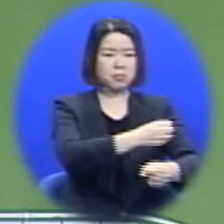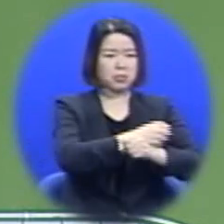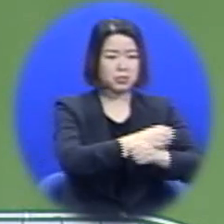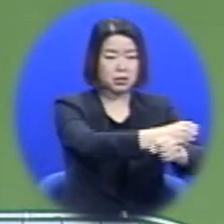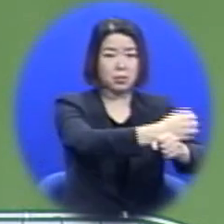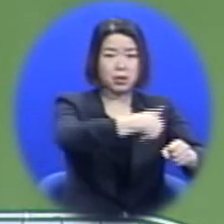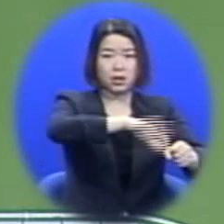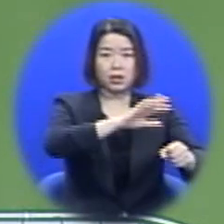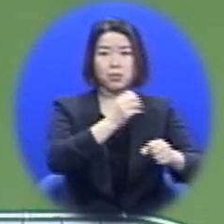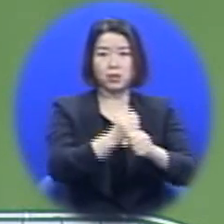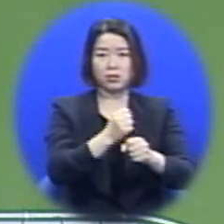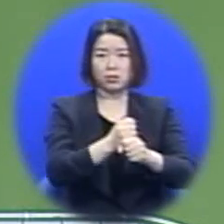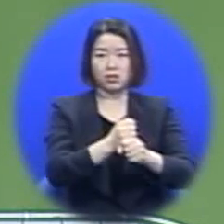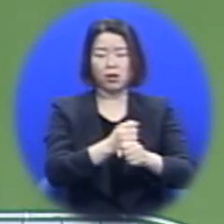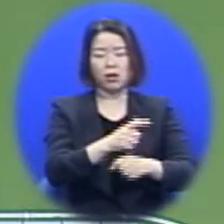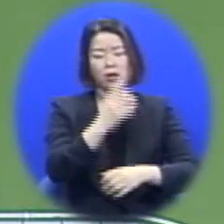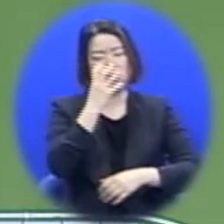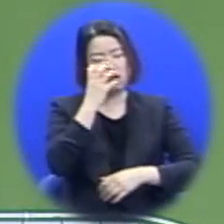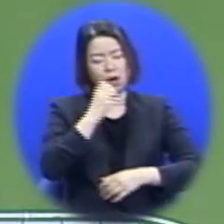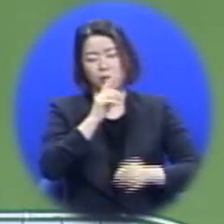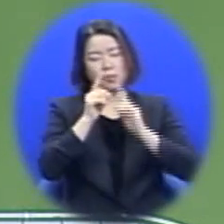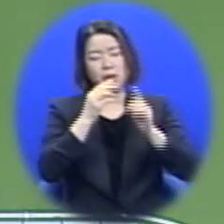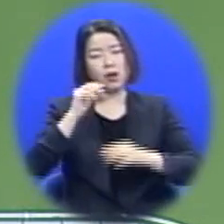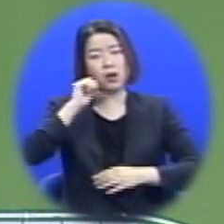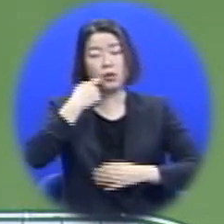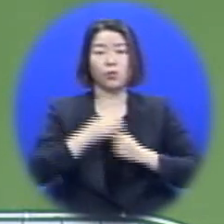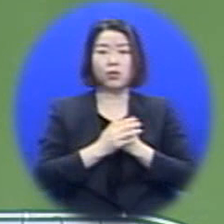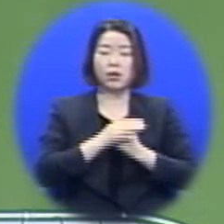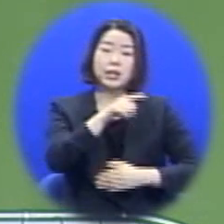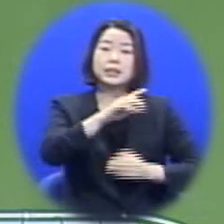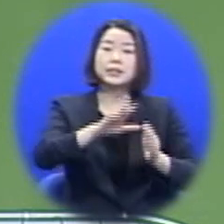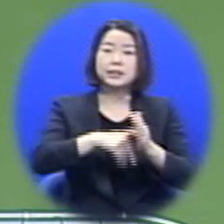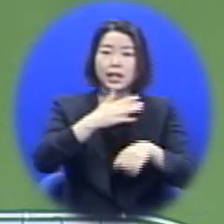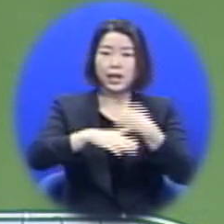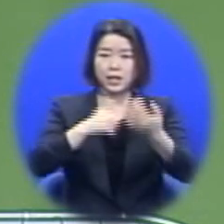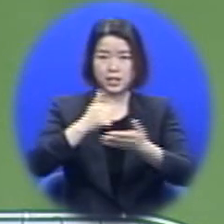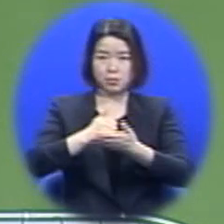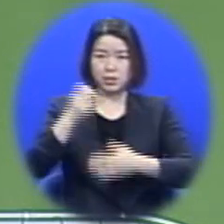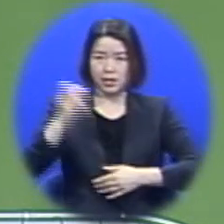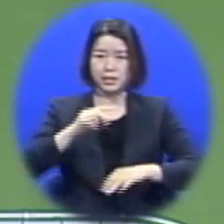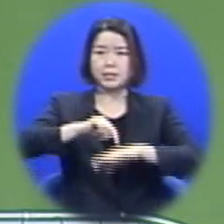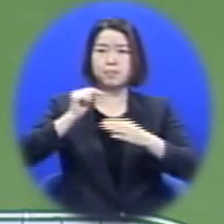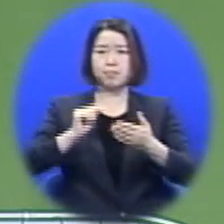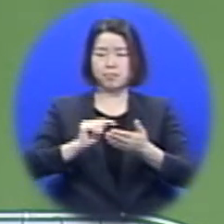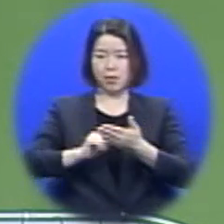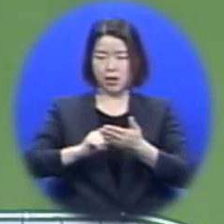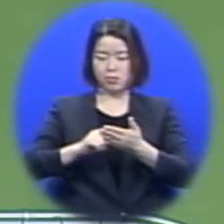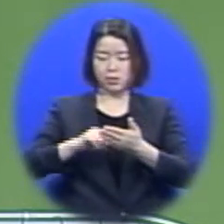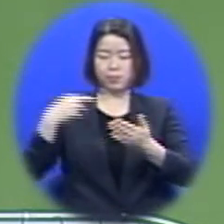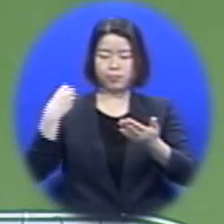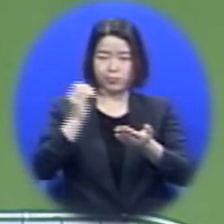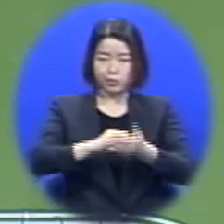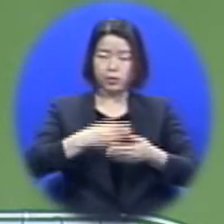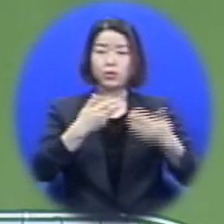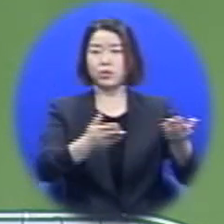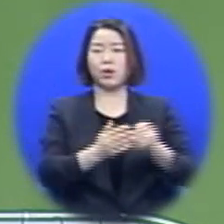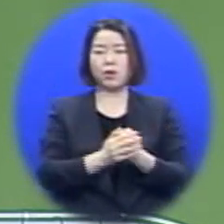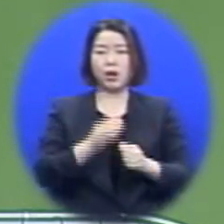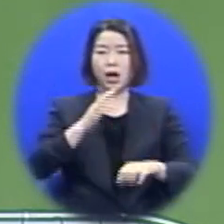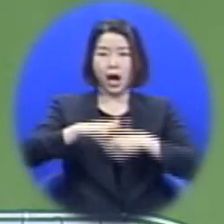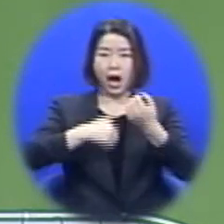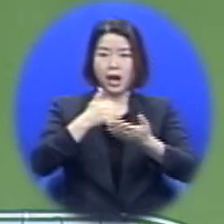없죠. 그때 하나님께서 다시 마음을 돌이키십니다. 하나님이 들었었던